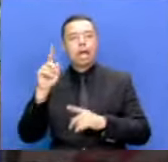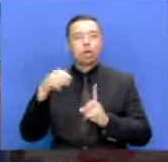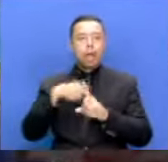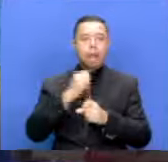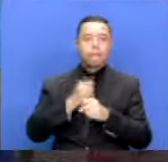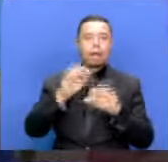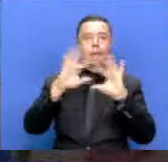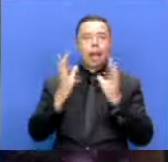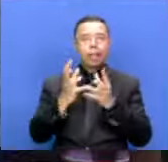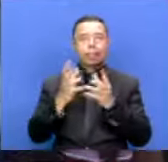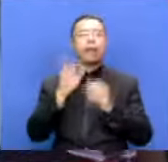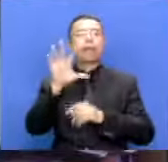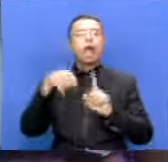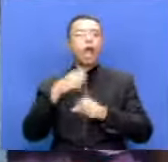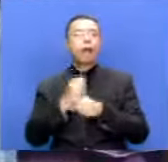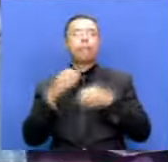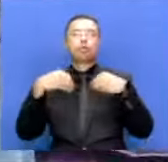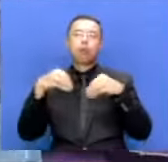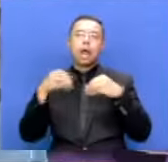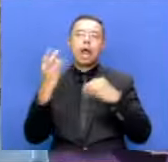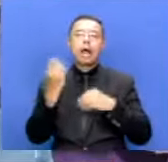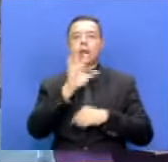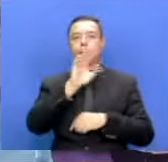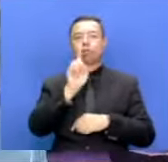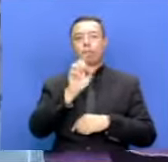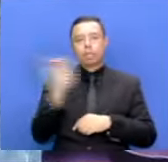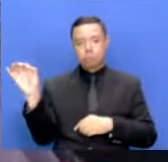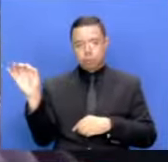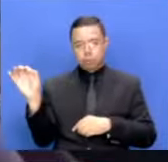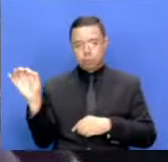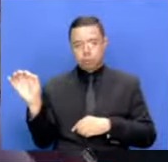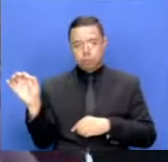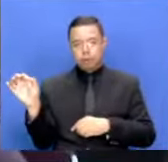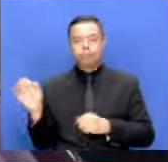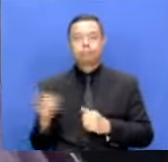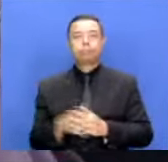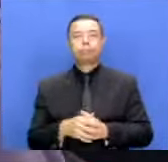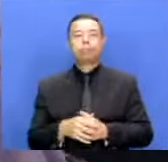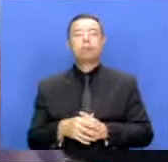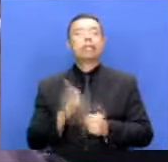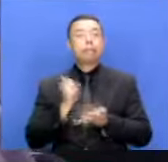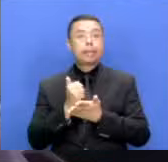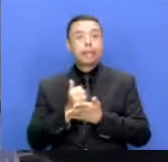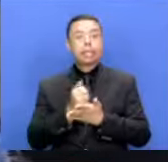paket 5 kg dijual dengan harga Rp51.000. Padahal